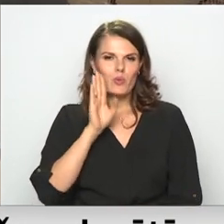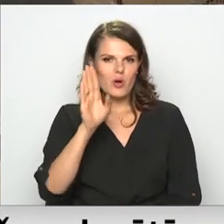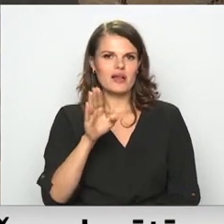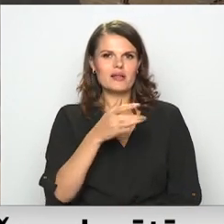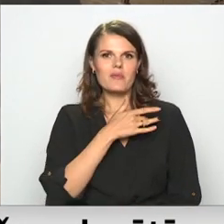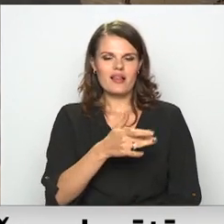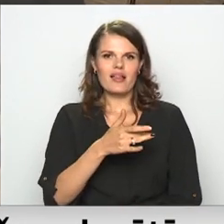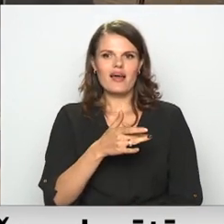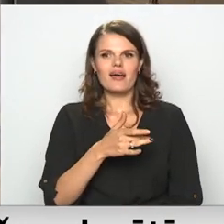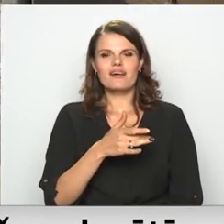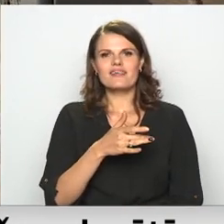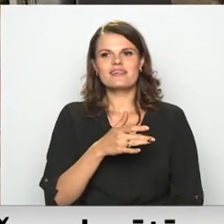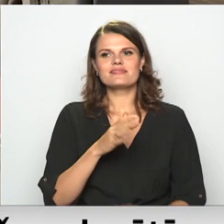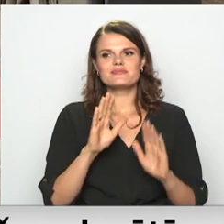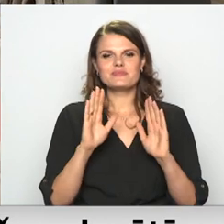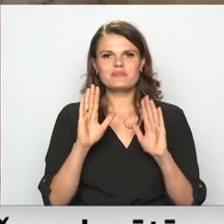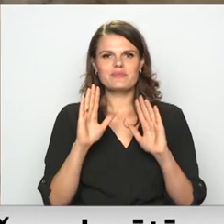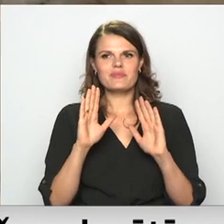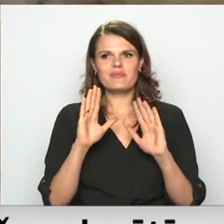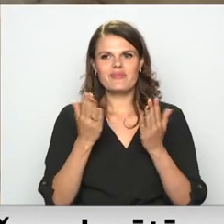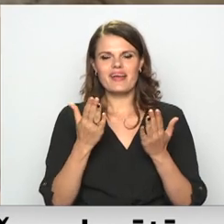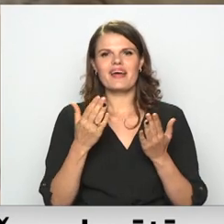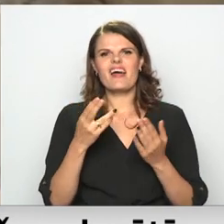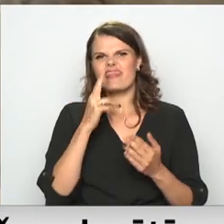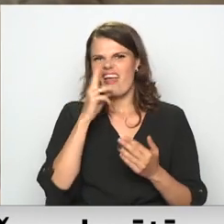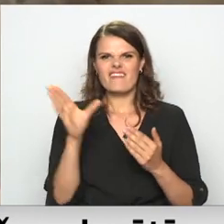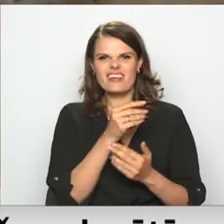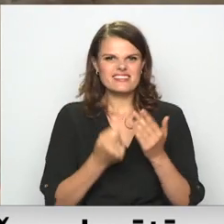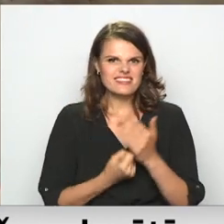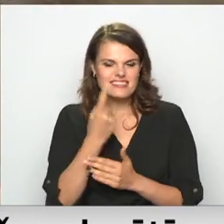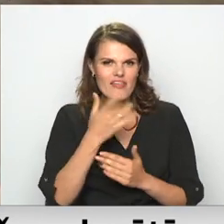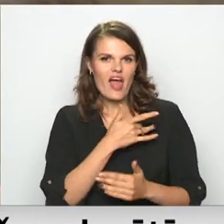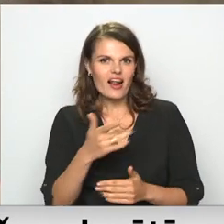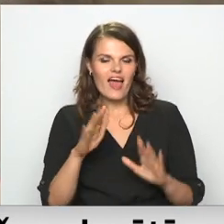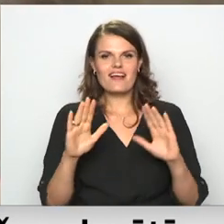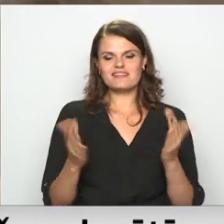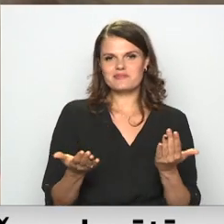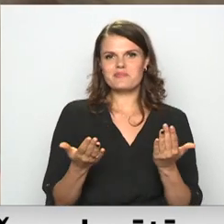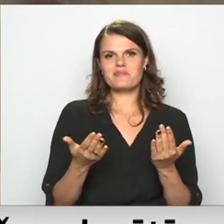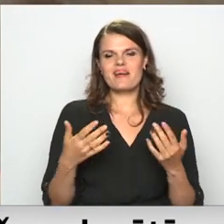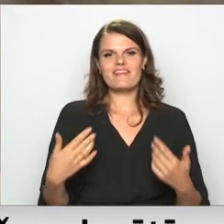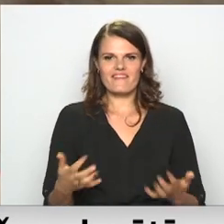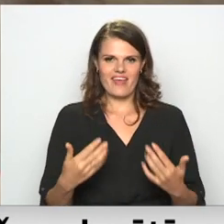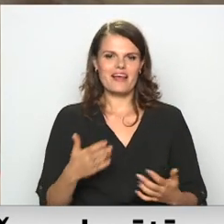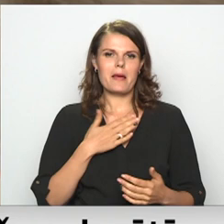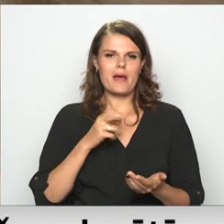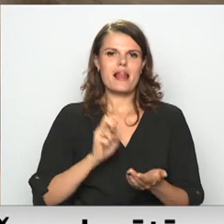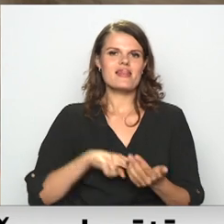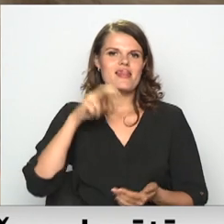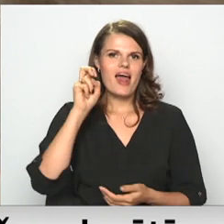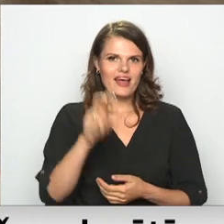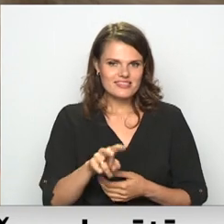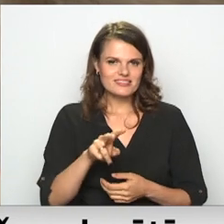ka listikas, bet viņi man ne visu laiku sanāk. Bet vieglāk man iet leciens